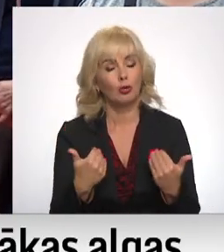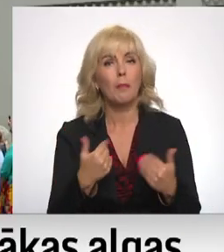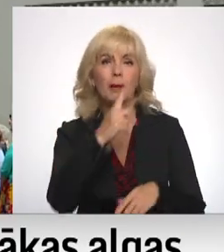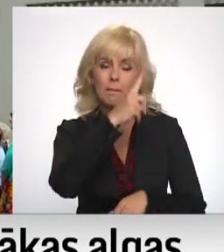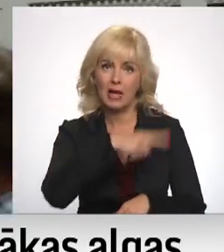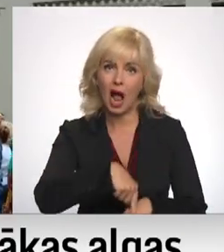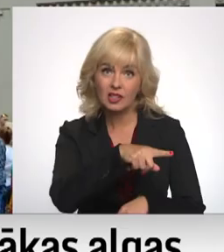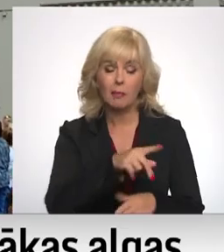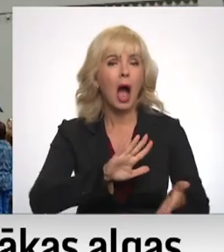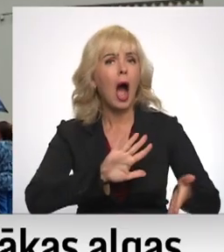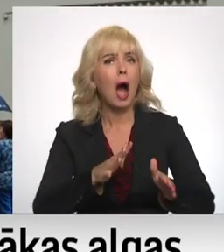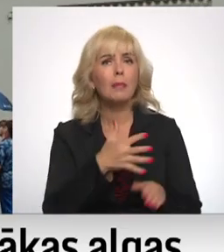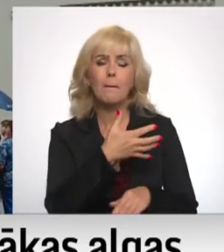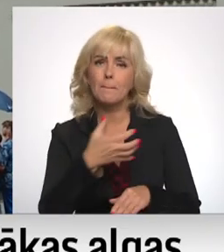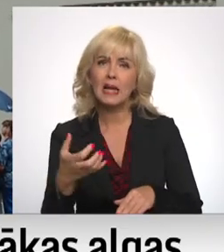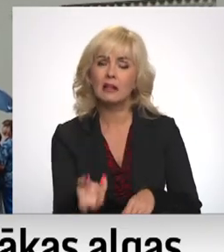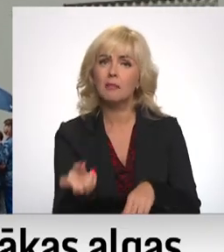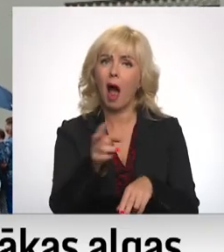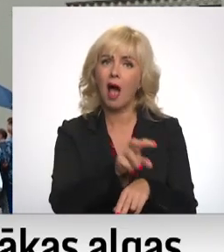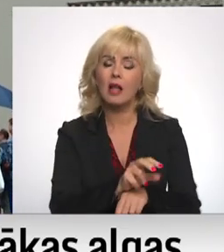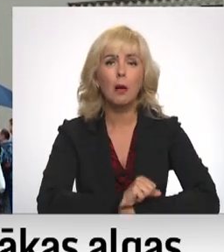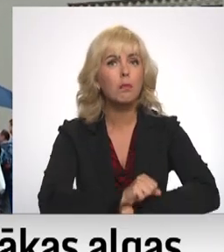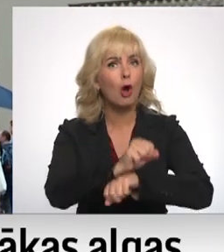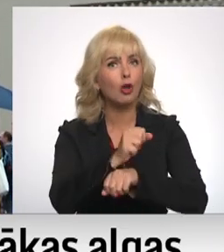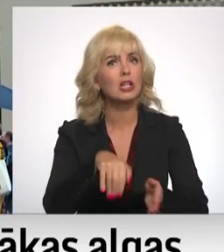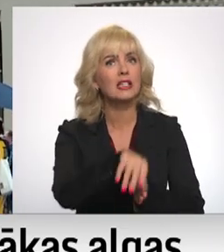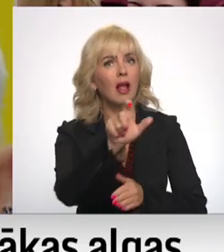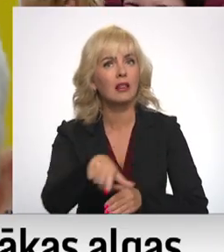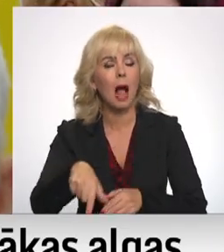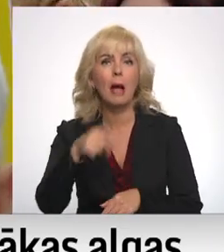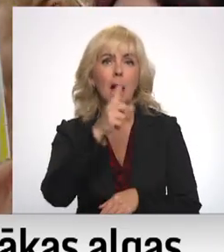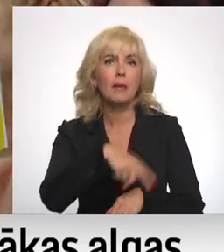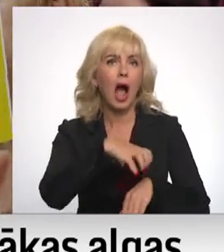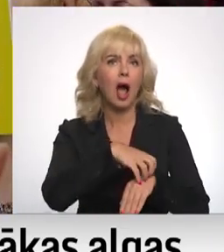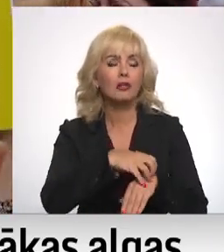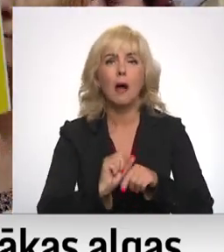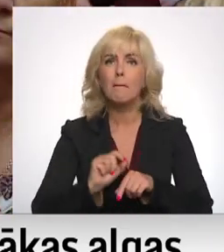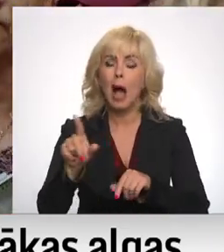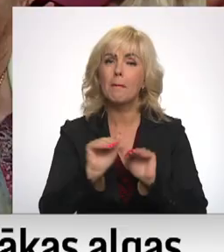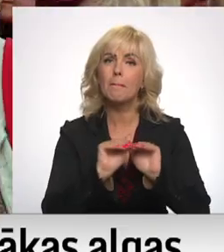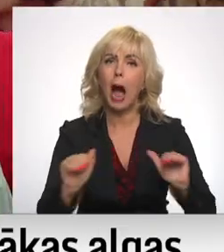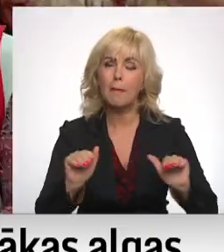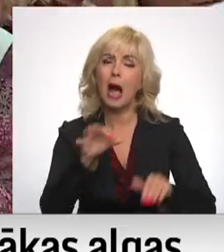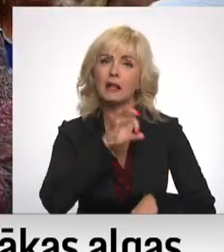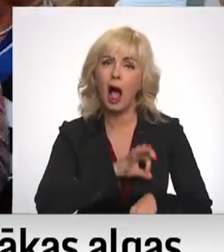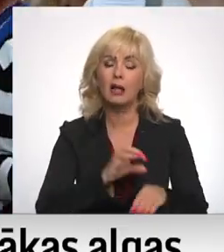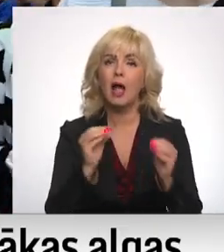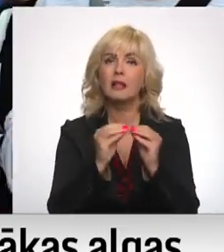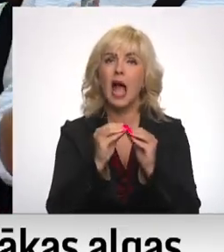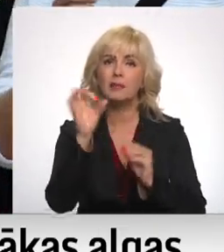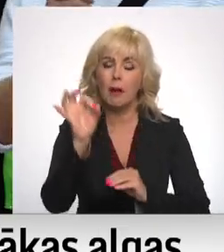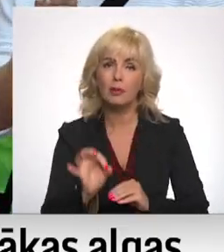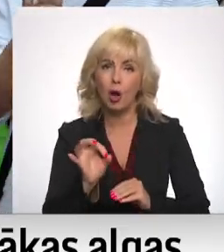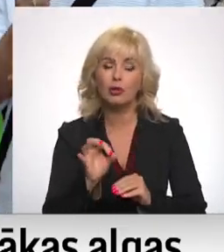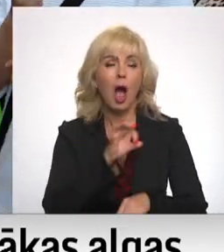prasam. Apmēram 500 atnākušo protesta dalībnieku prasīja visiem mediķiem palielināt pamatalgas par 10%.